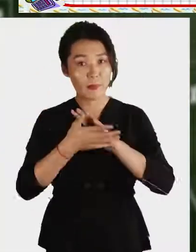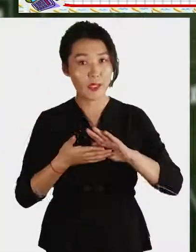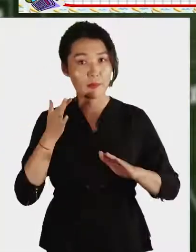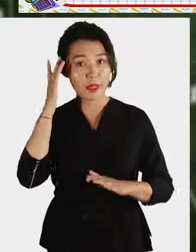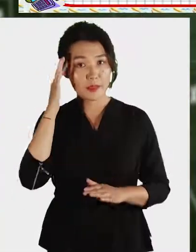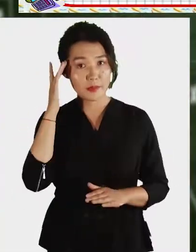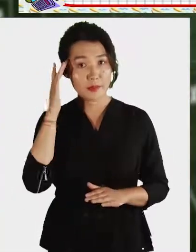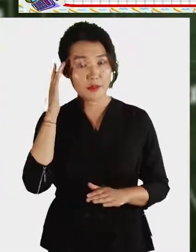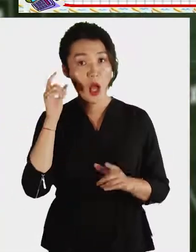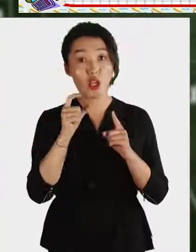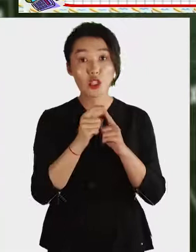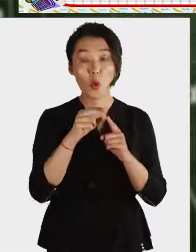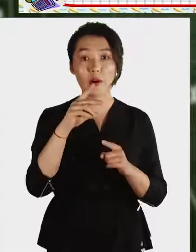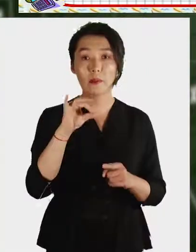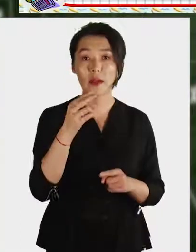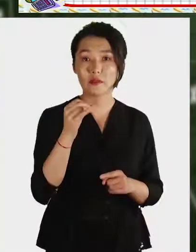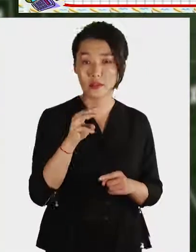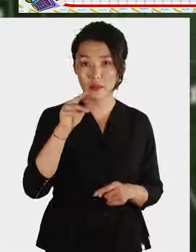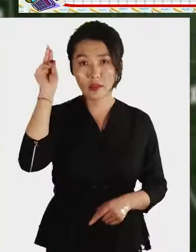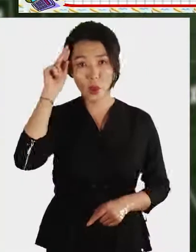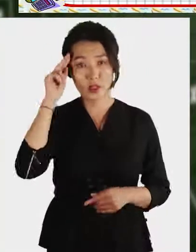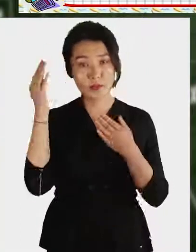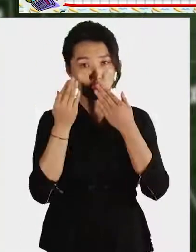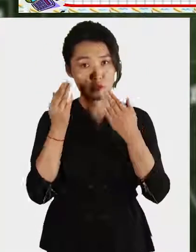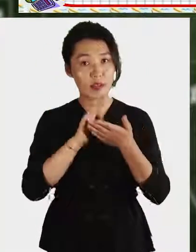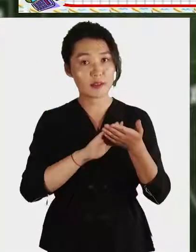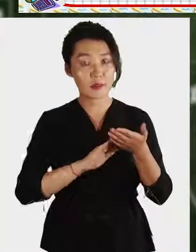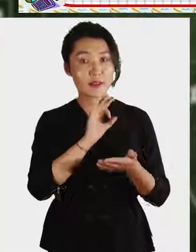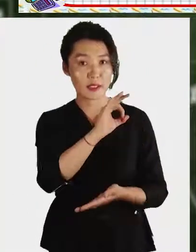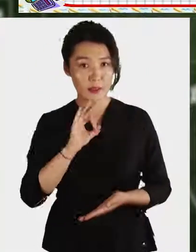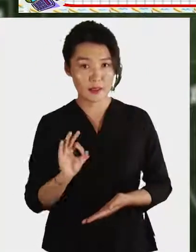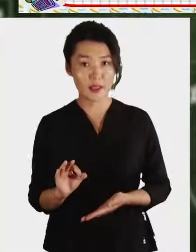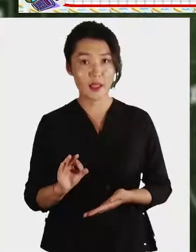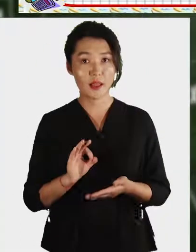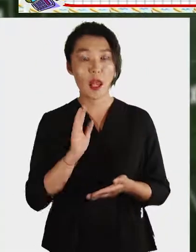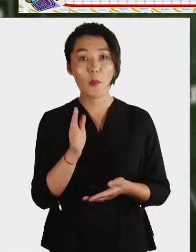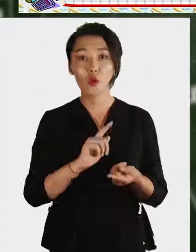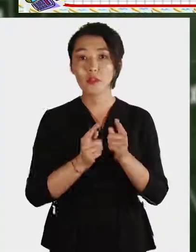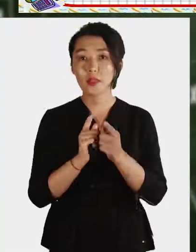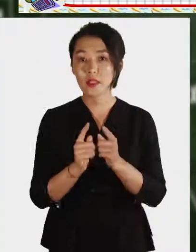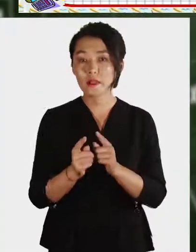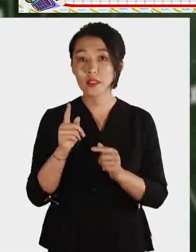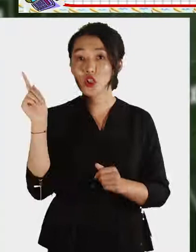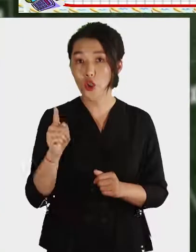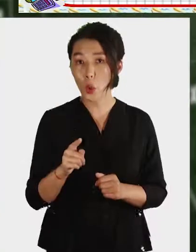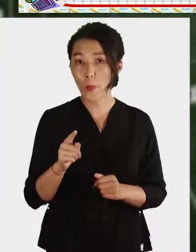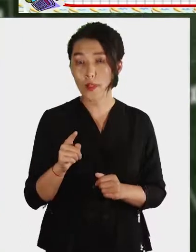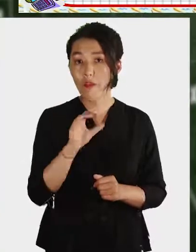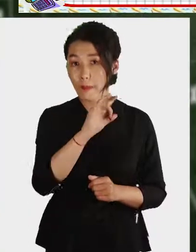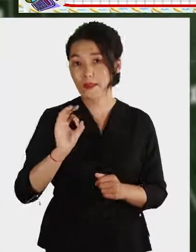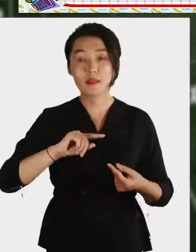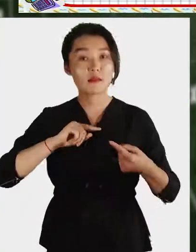смысл слова «процент», научимся читать и записывать проценты, будем переводить десятичные дроби в проценты и